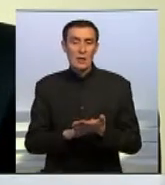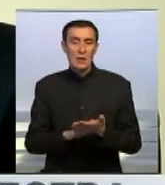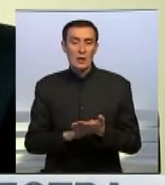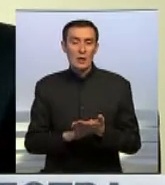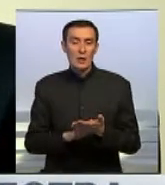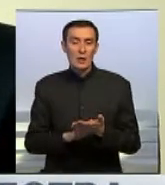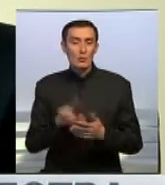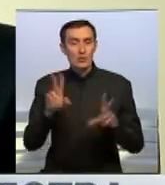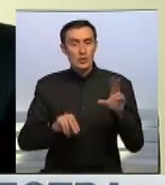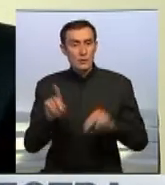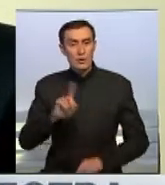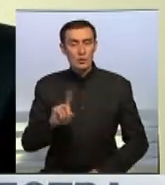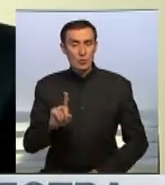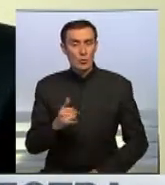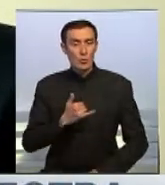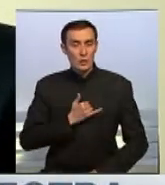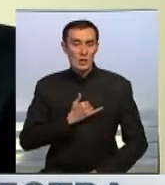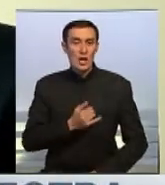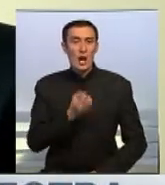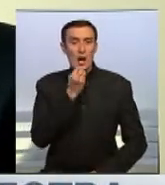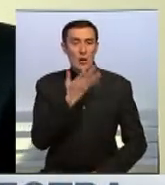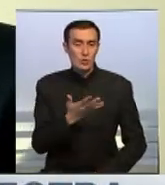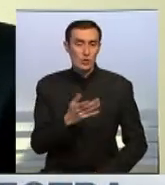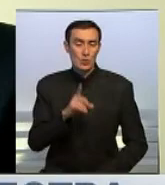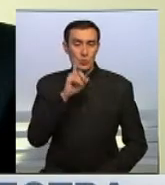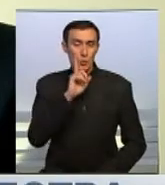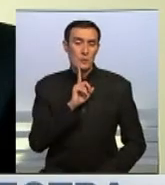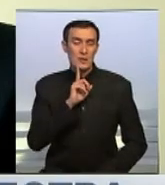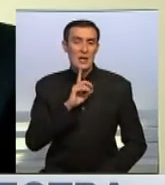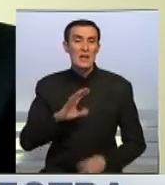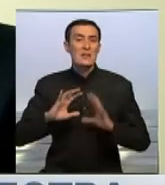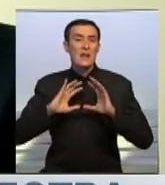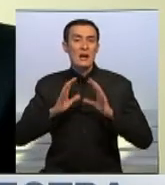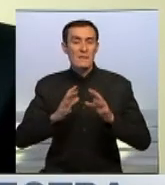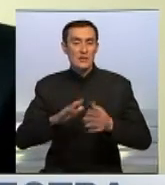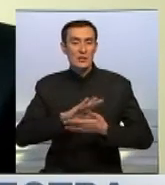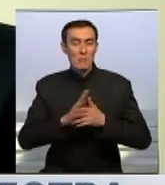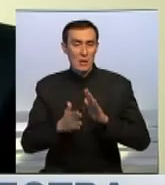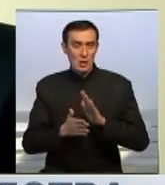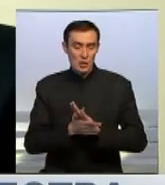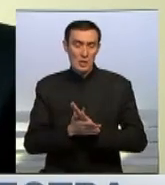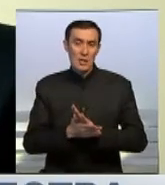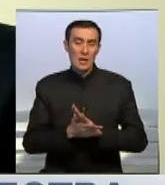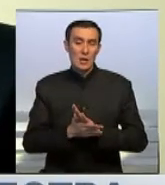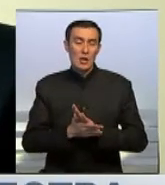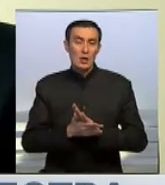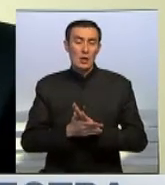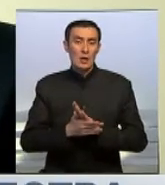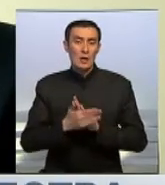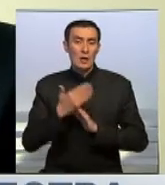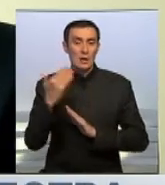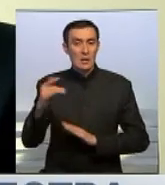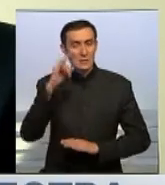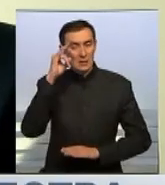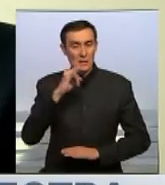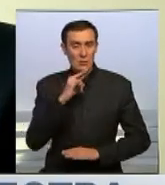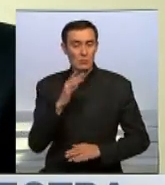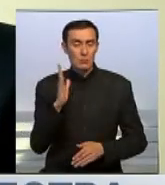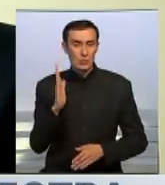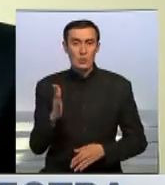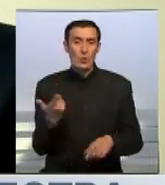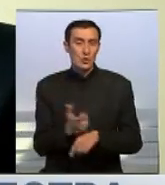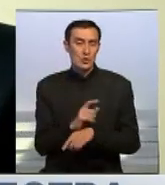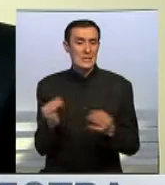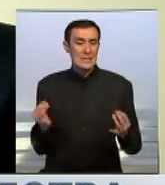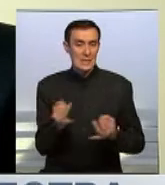учитывая особое хорошее географическое положение Молдовы, мне кажется, Казахстан представляет большой интерес